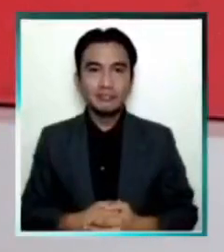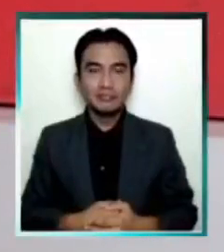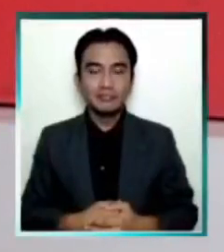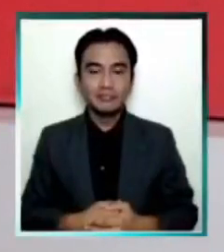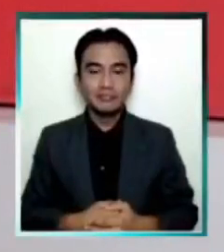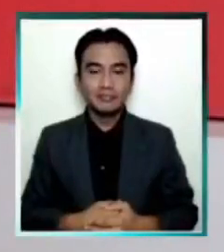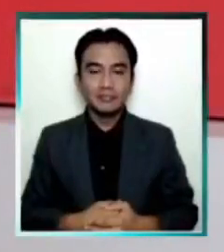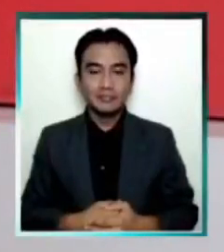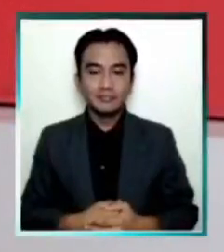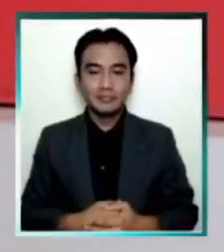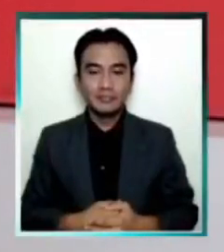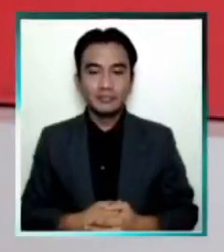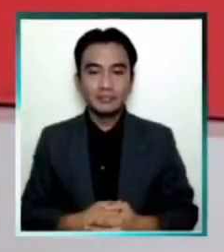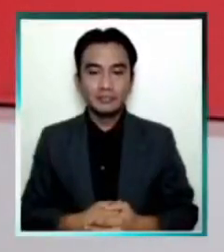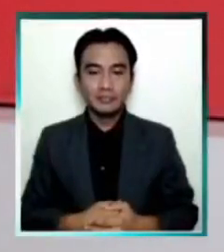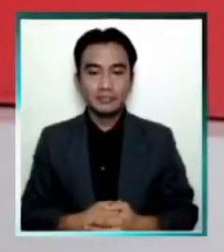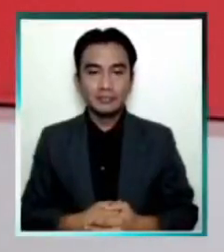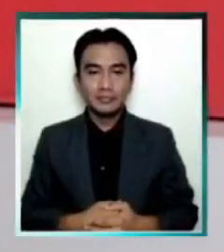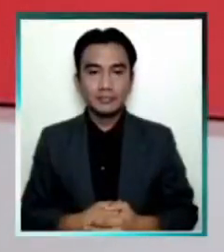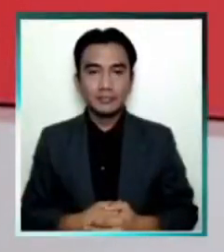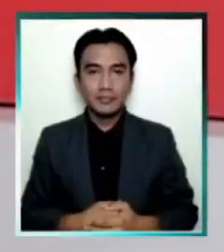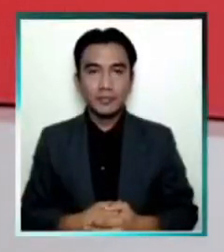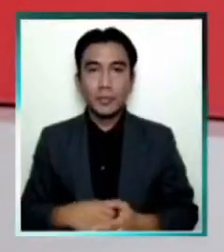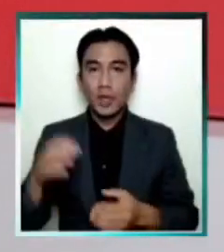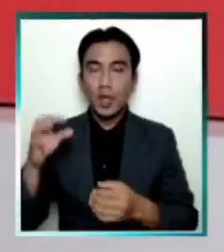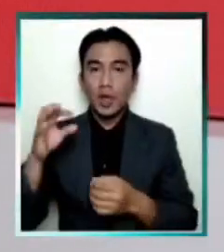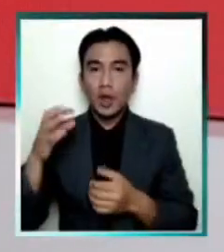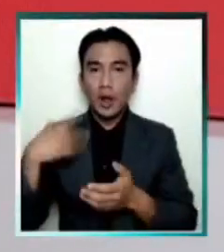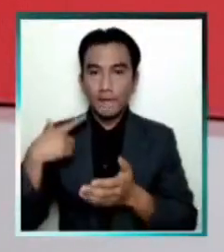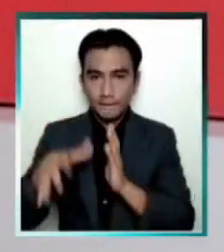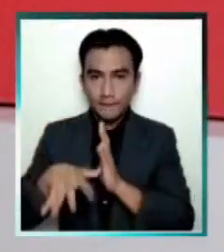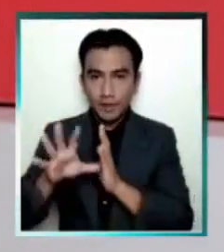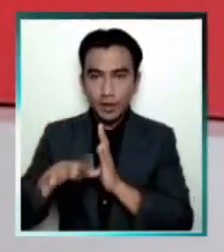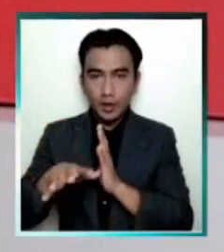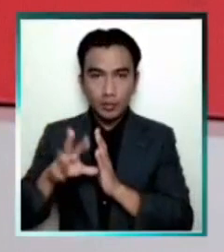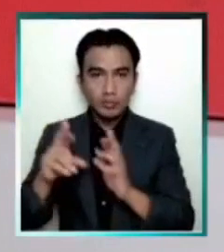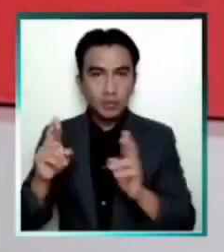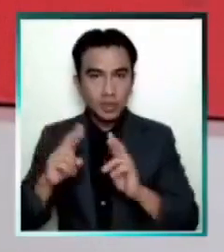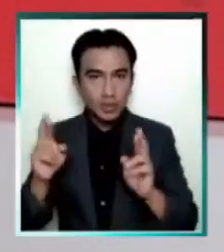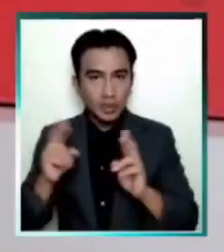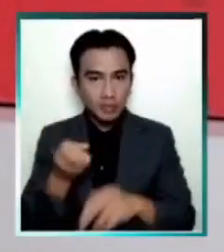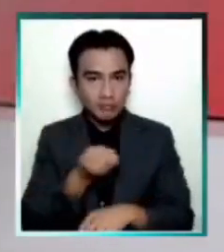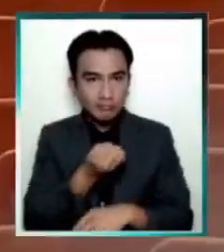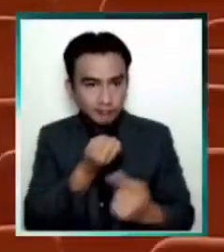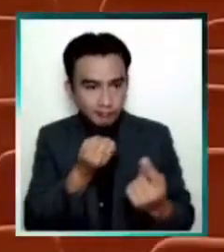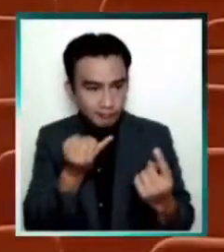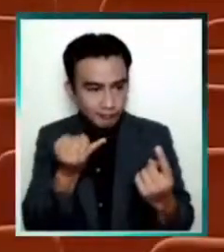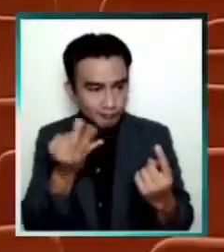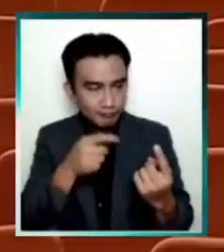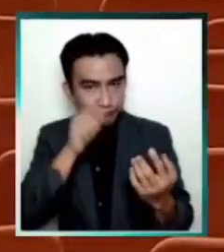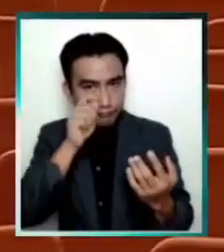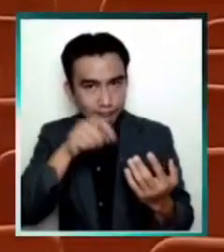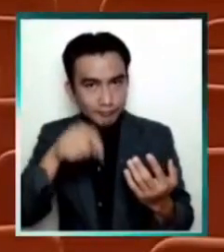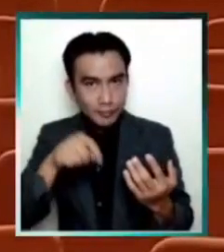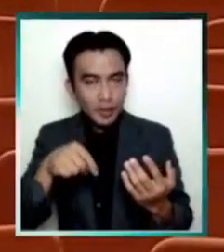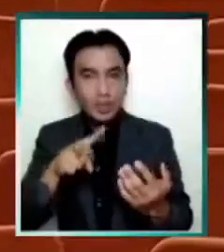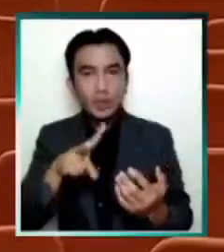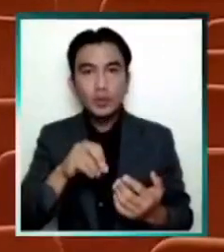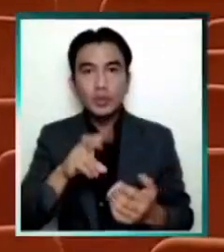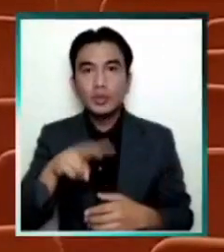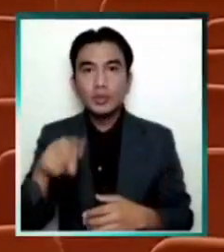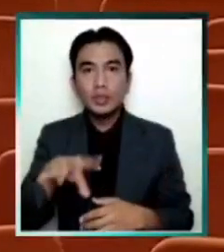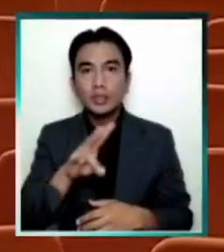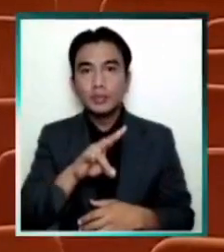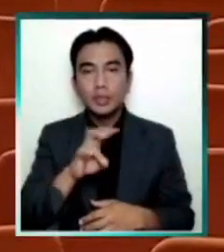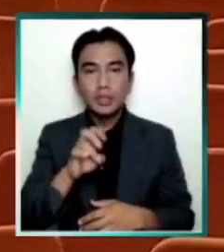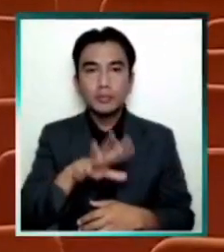Naghahanda ng COMELEC para sa random manual audit ng mga boto sa eleksyon 2022. 757 clustered precincts